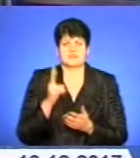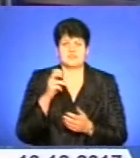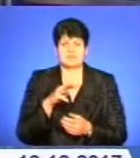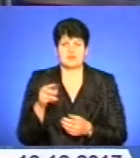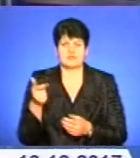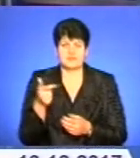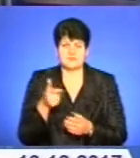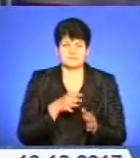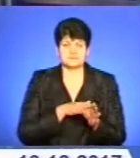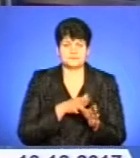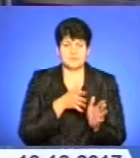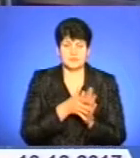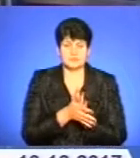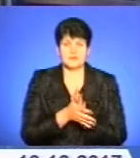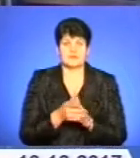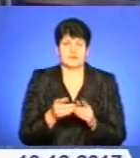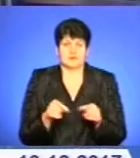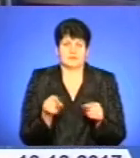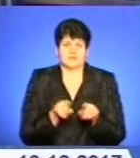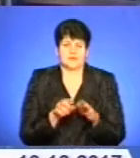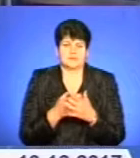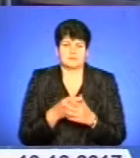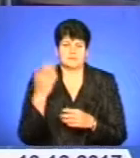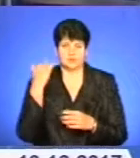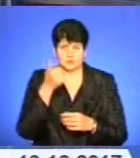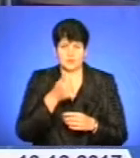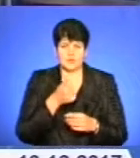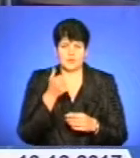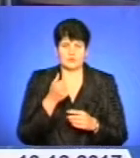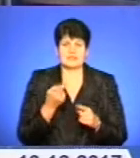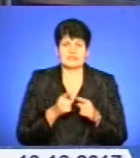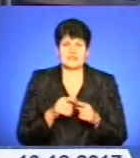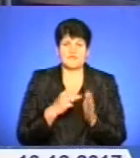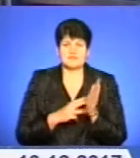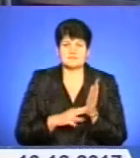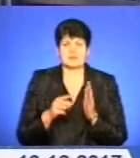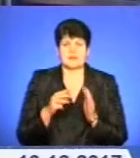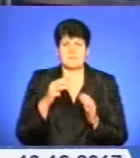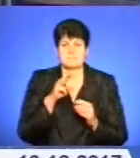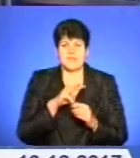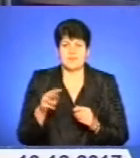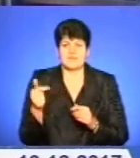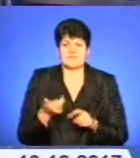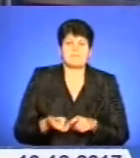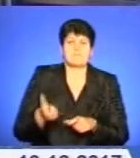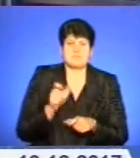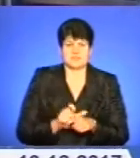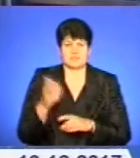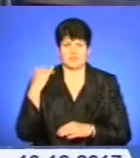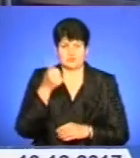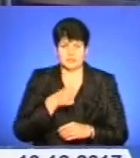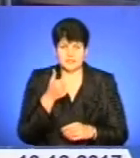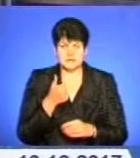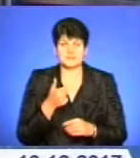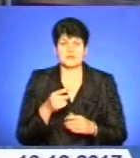що порівняно з відповідним періодом минулого року на 78 мільйонів гривень більше. В Головному управлінні Державної фіскальної служби